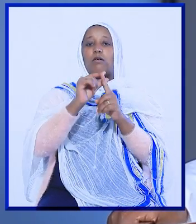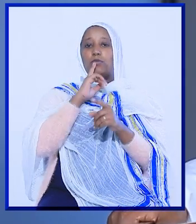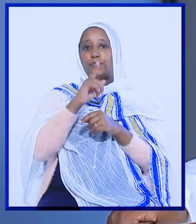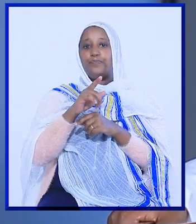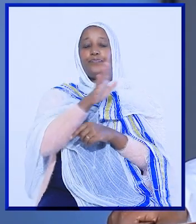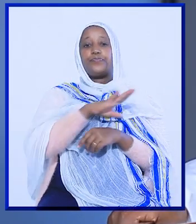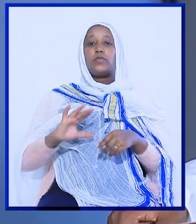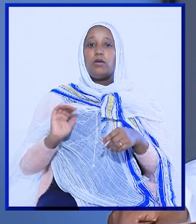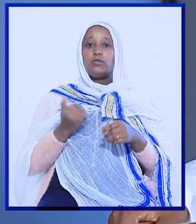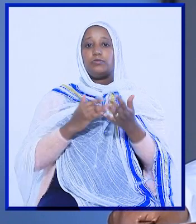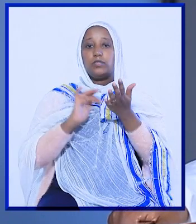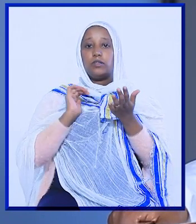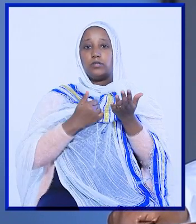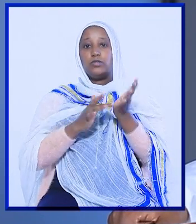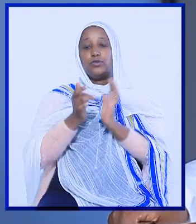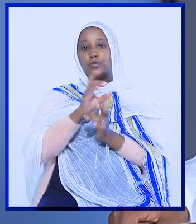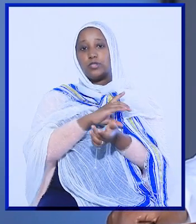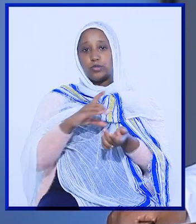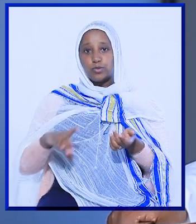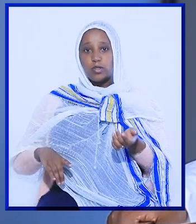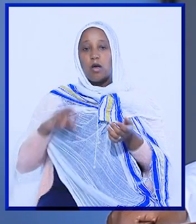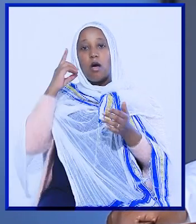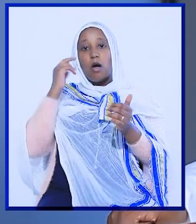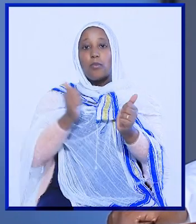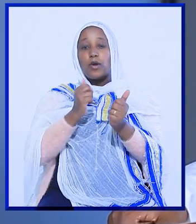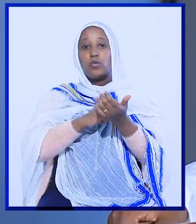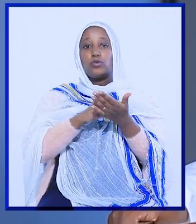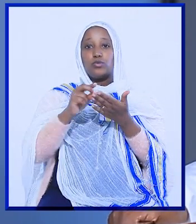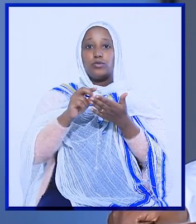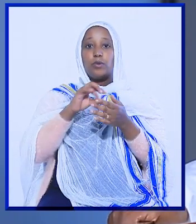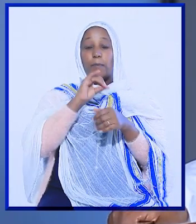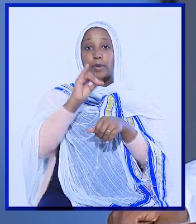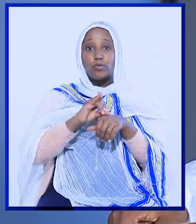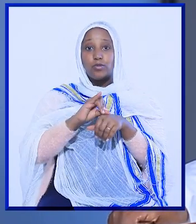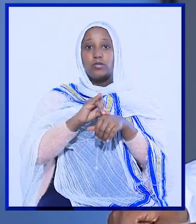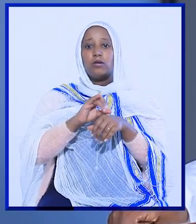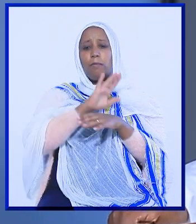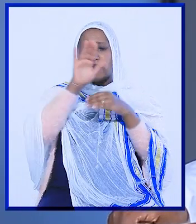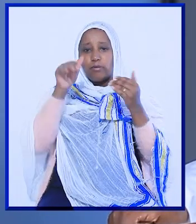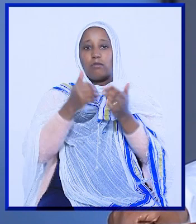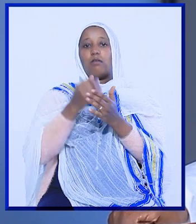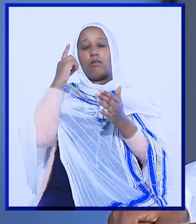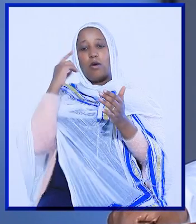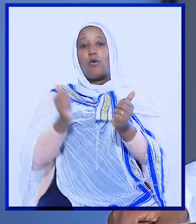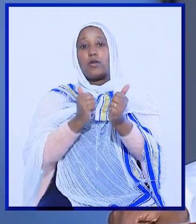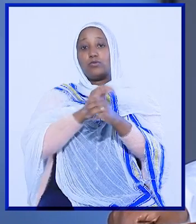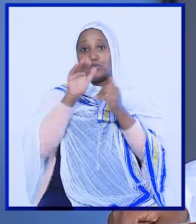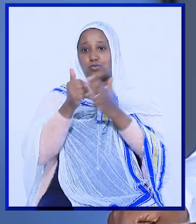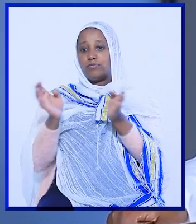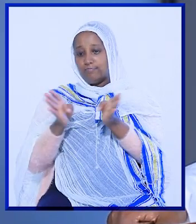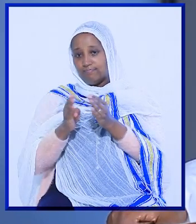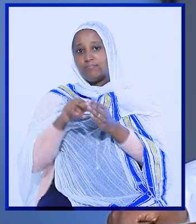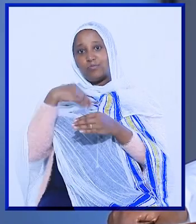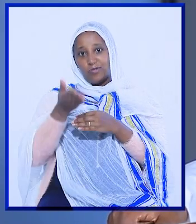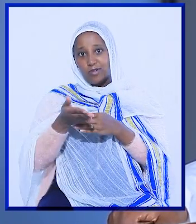ይሆናል። ጌታችንና መድኃኒታችን ኢየሱስ ክርስቶስ ሐዋርያው ቅዱስ ጴጥሮስን በአጠቃላይ ሐዋርያትን ከሰበሰባቸው